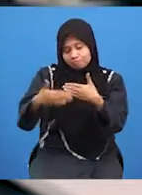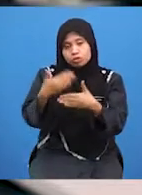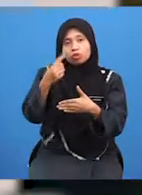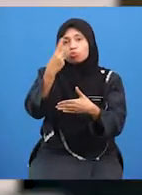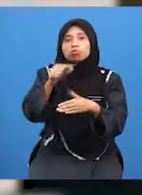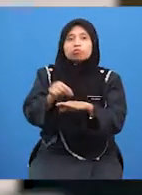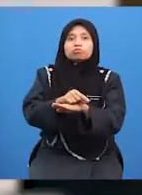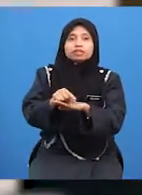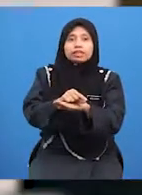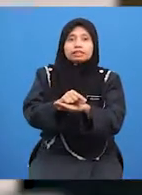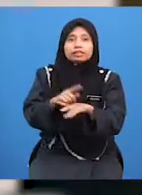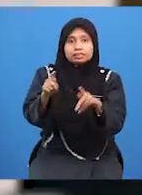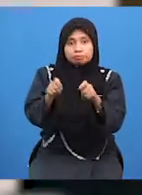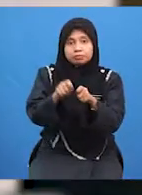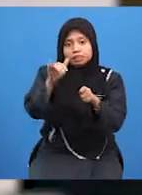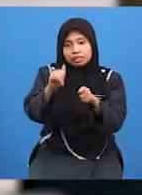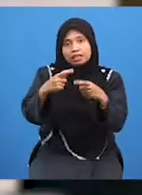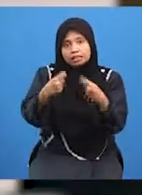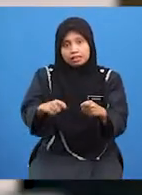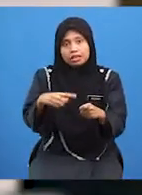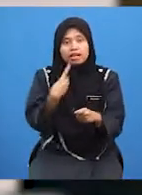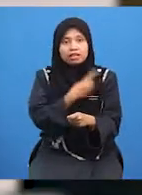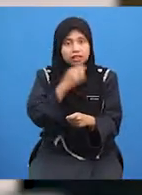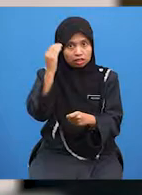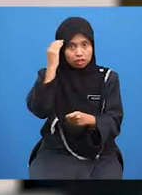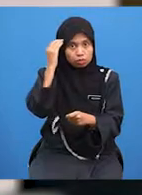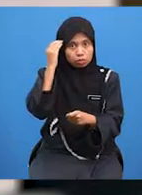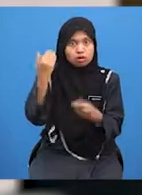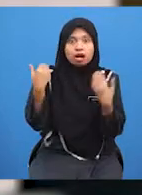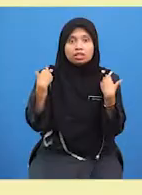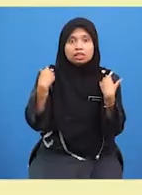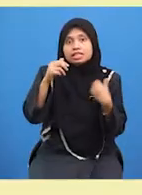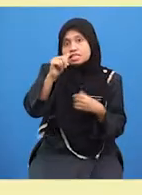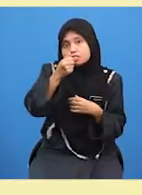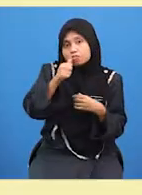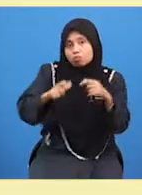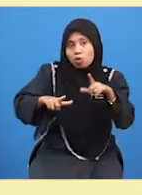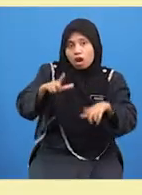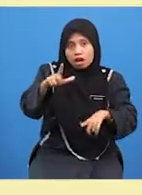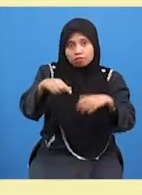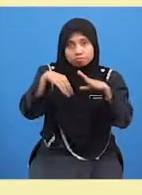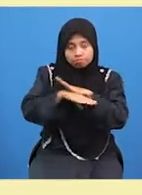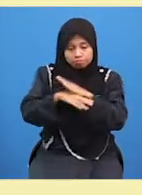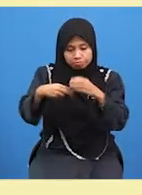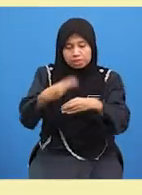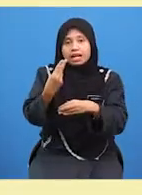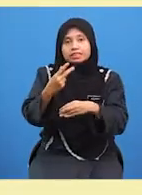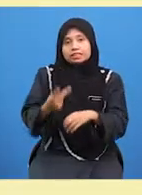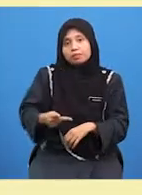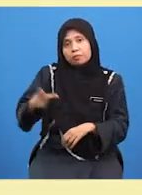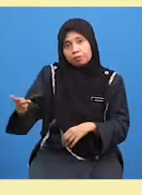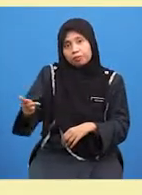digunakan. Seperti yang telah kita ketahui, terdapat 10 langkah dalam penghasilan